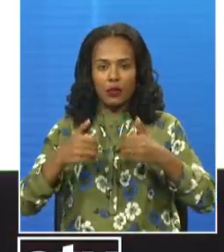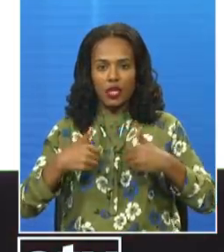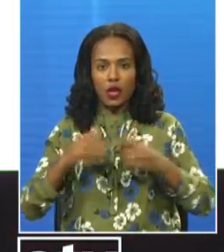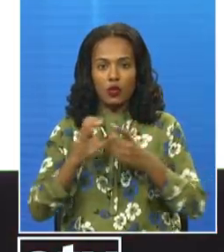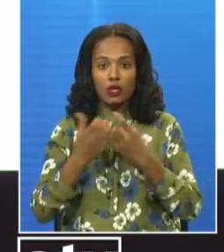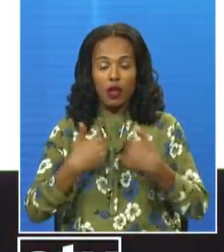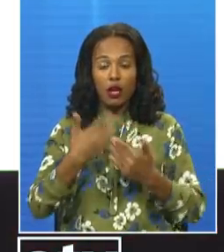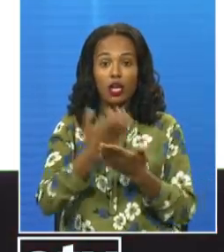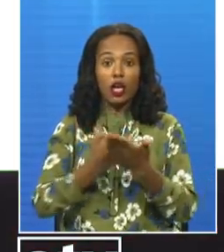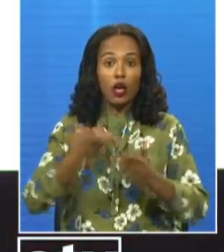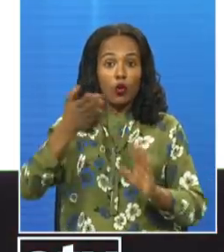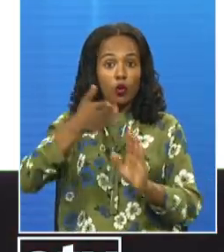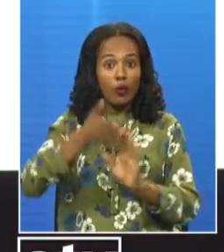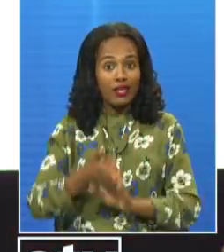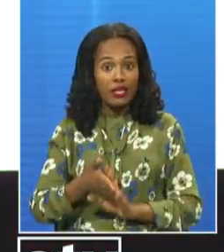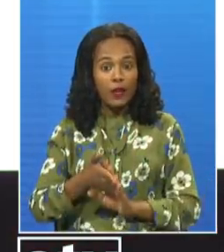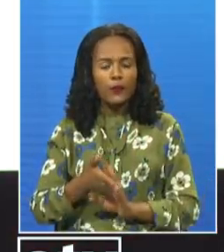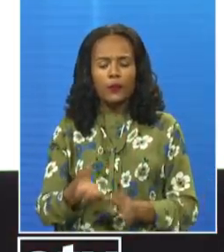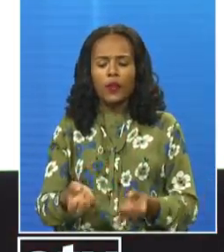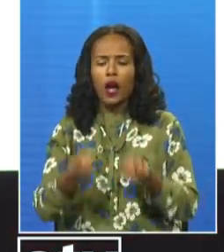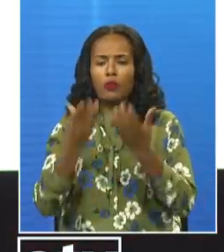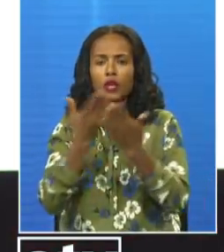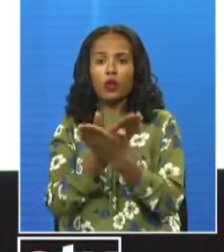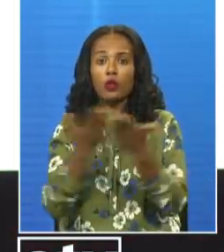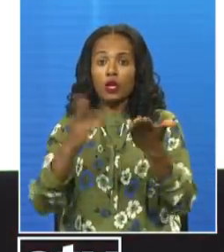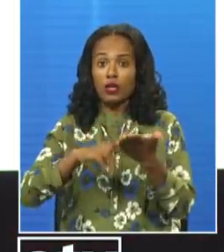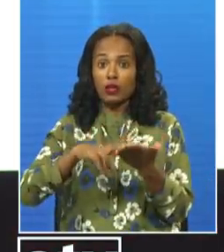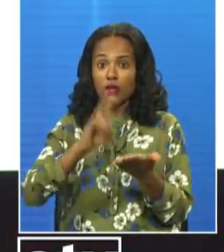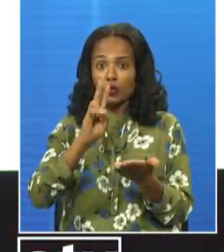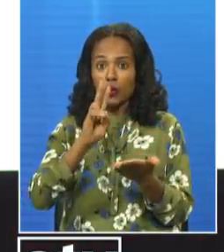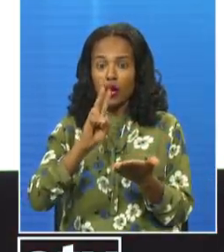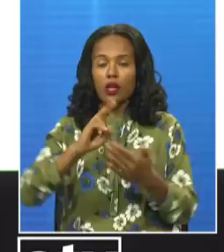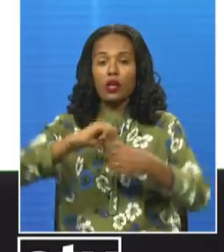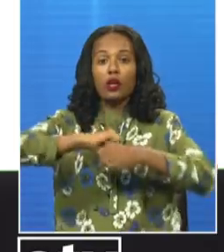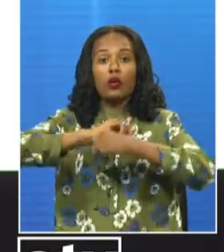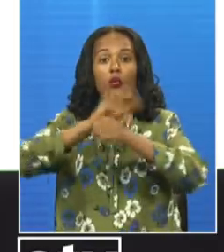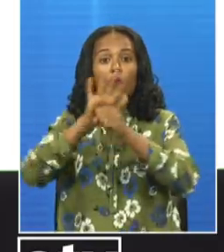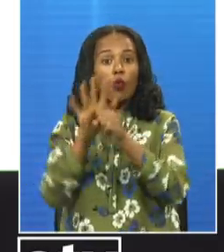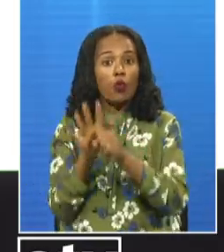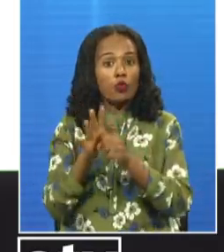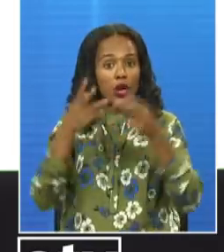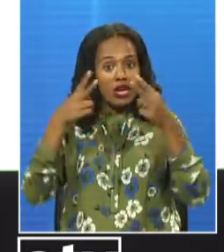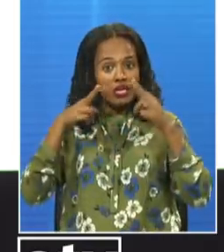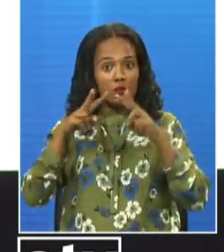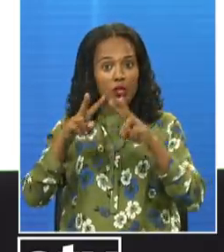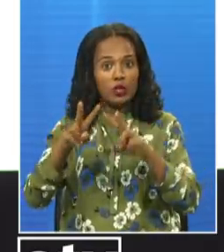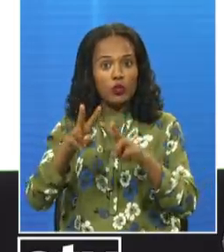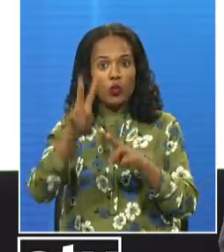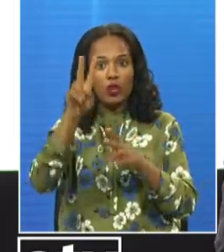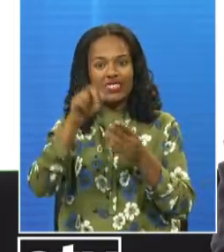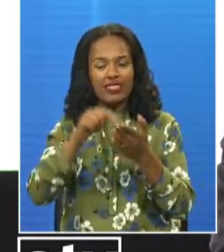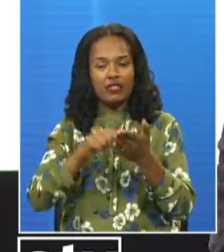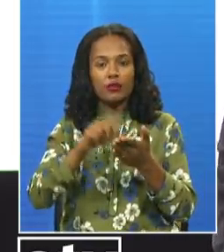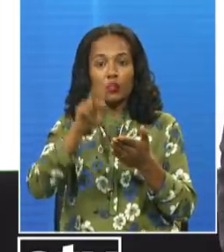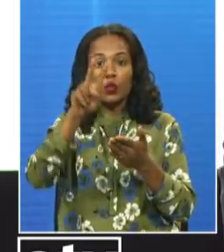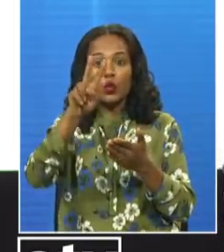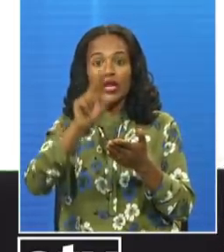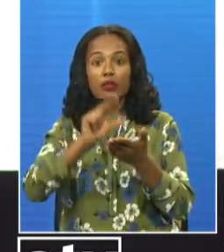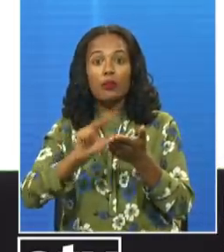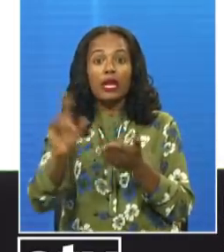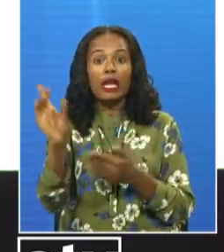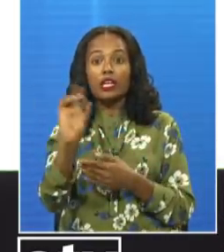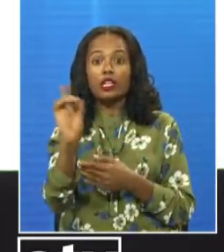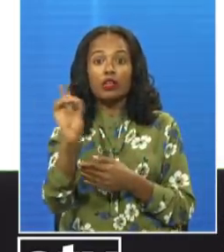ያለው። ከኢኮኖሚ አንጻር አብዛኛው ነገር ተነስቷል። ኮቪድን አስመልክቶ ወደ 2.2 ቢሊዮን